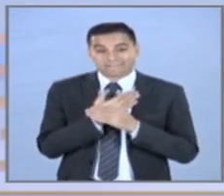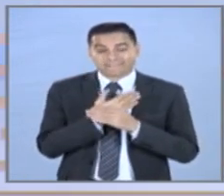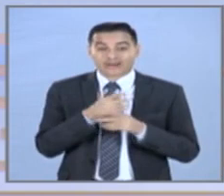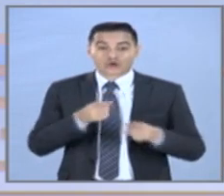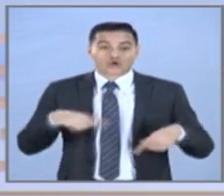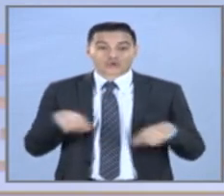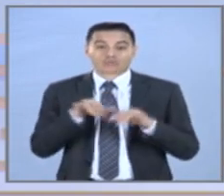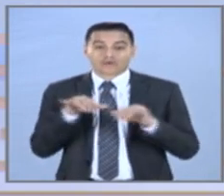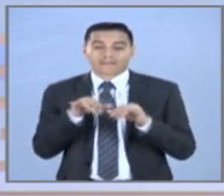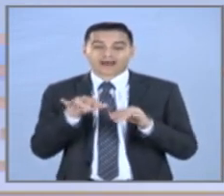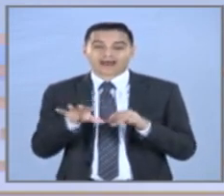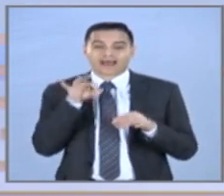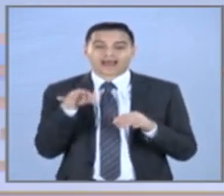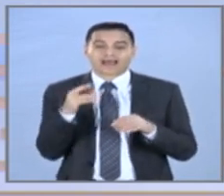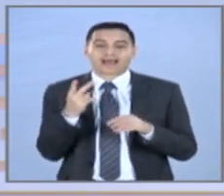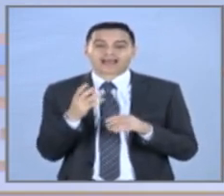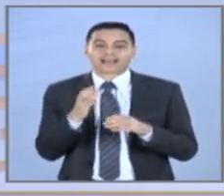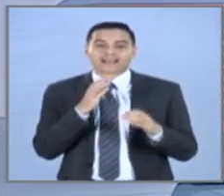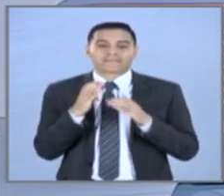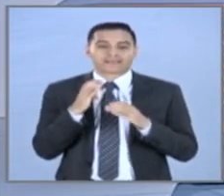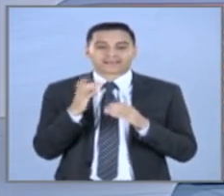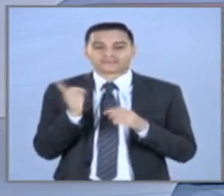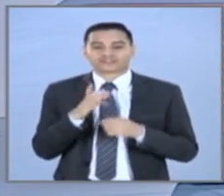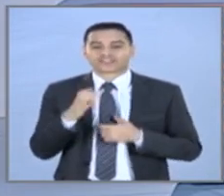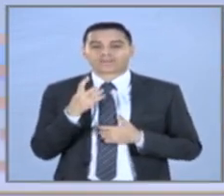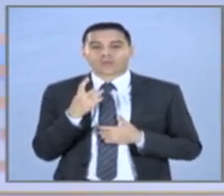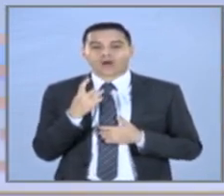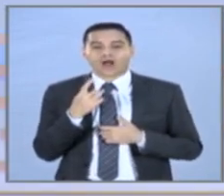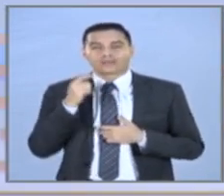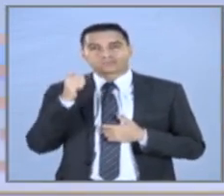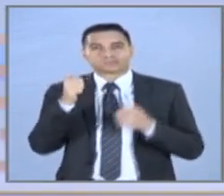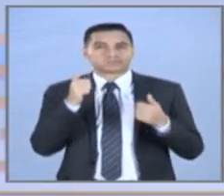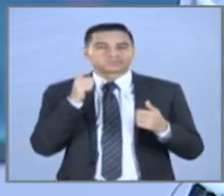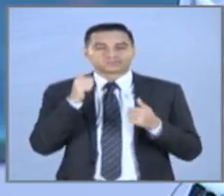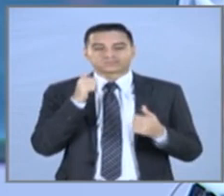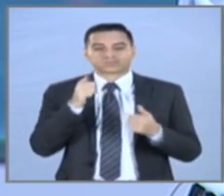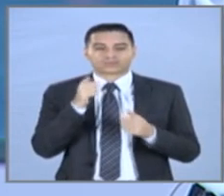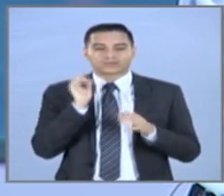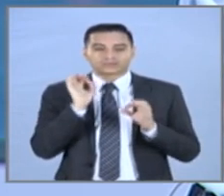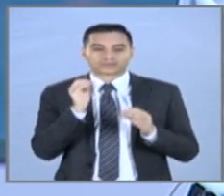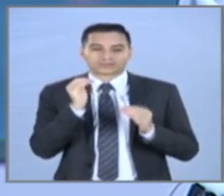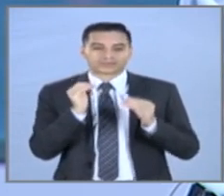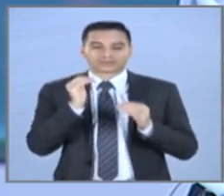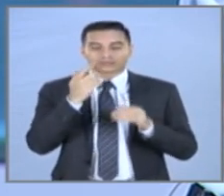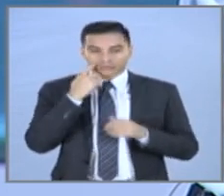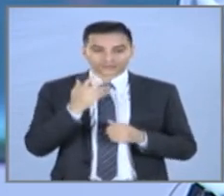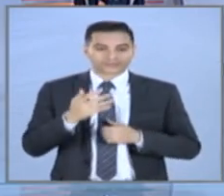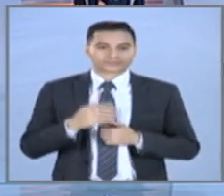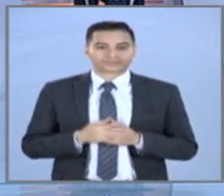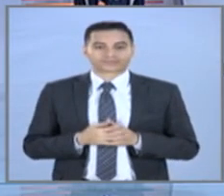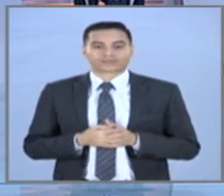لأن احنا لازم ناخد إجابتين مش إجابة واحدة، ولازم الإجابتين يبقوا مطابقين بالظبط.